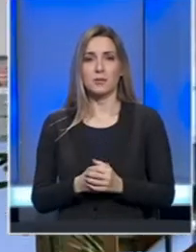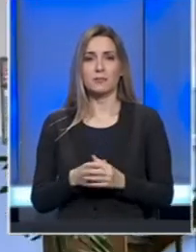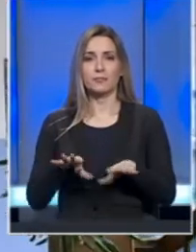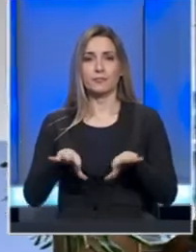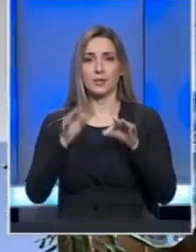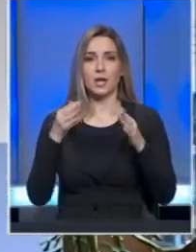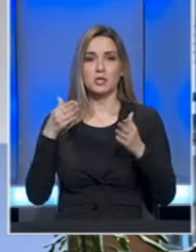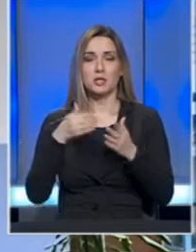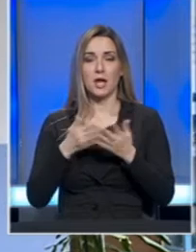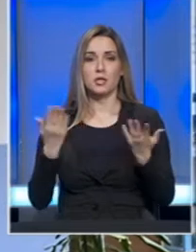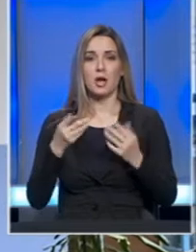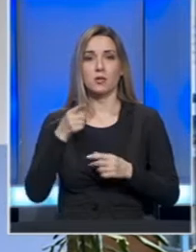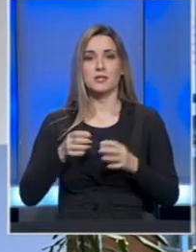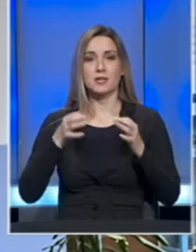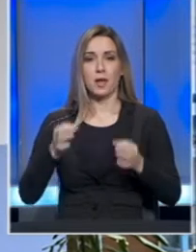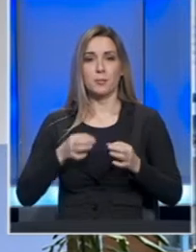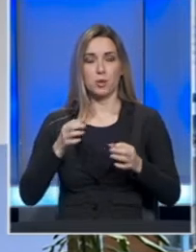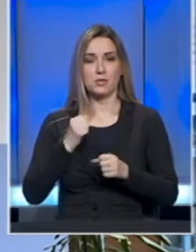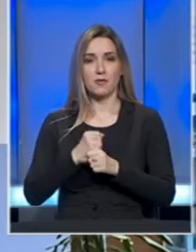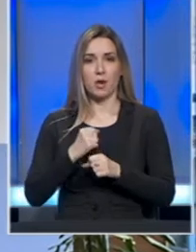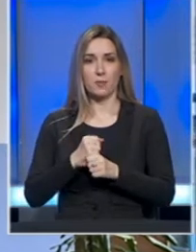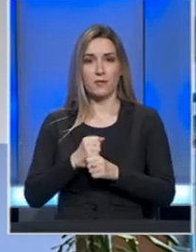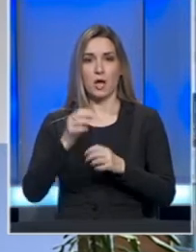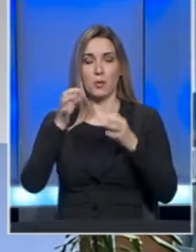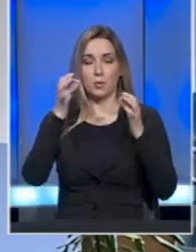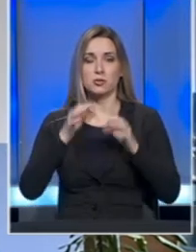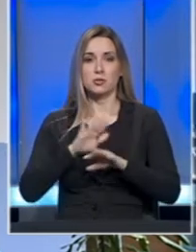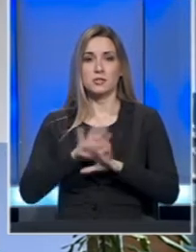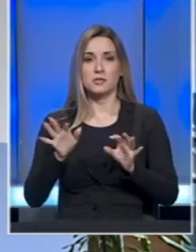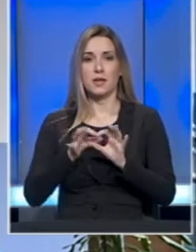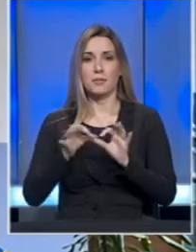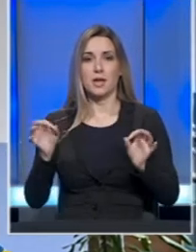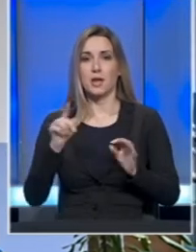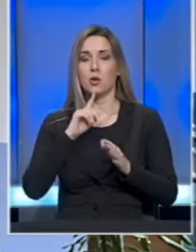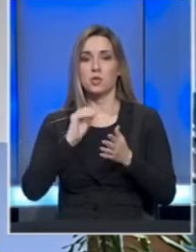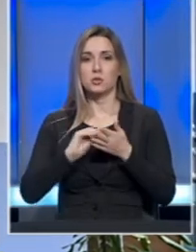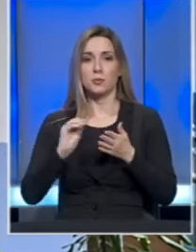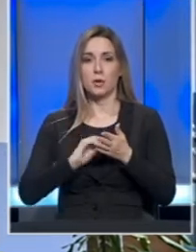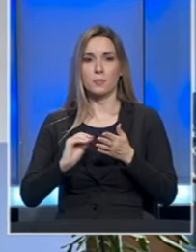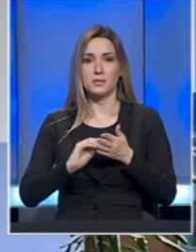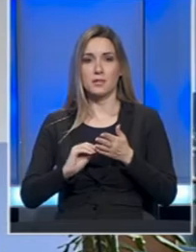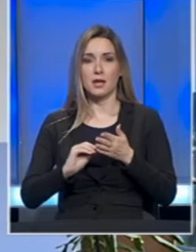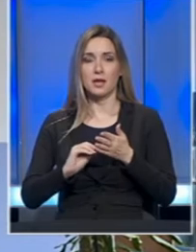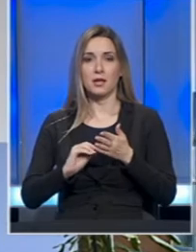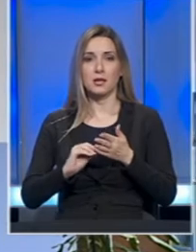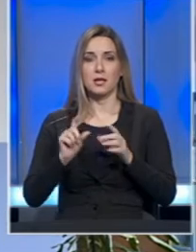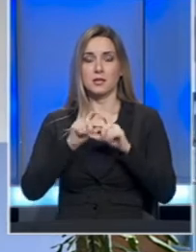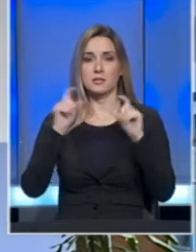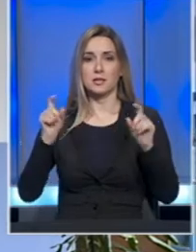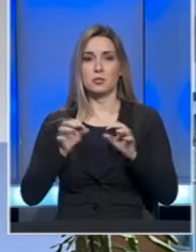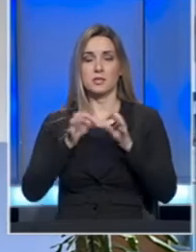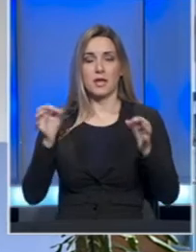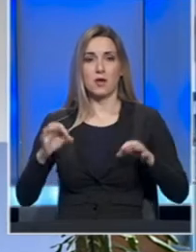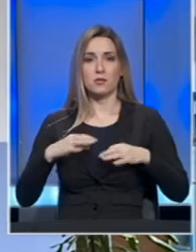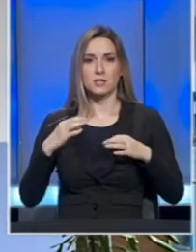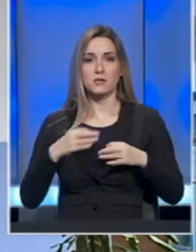naći način kako da se ta proslava obavi, naravno poštujući sve mjere koje su propisane, koje je propisao u stvari Institut za javno zdravstvo.